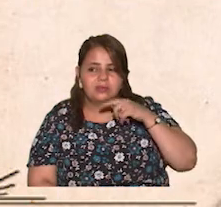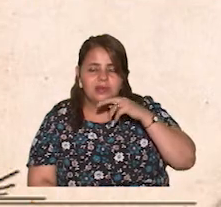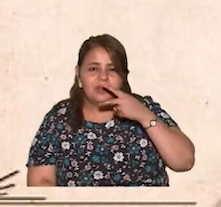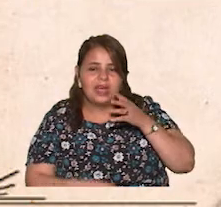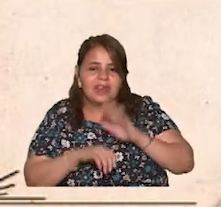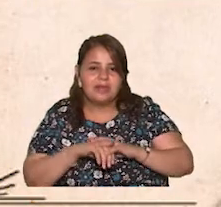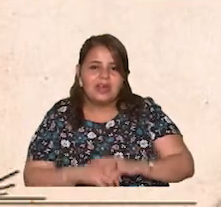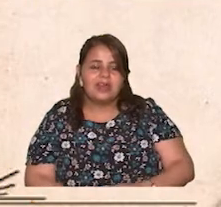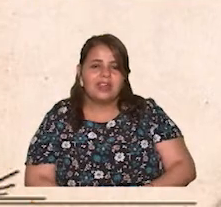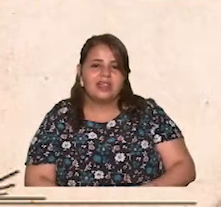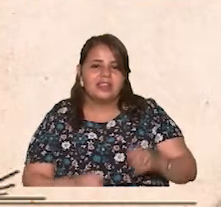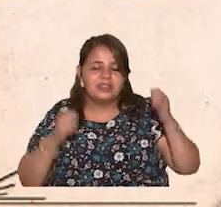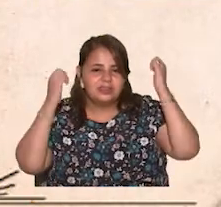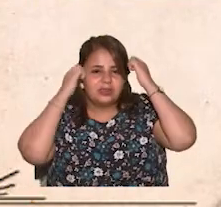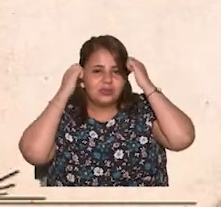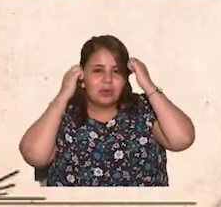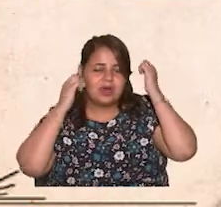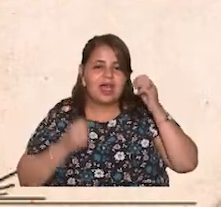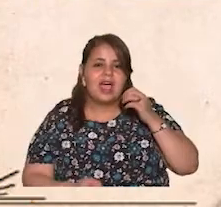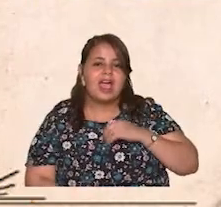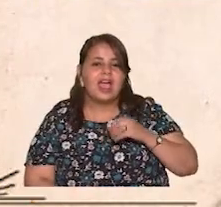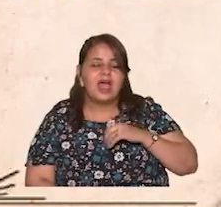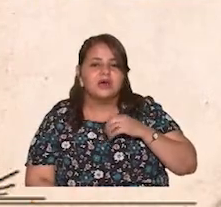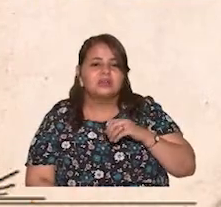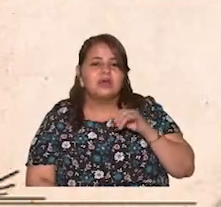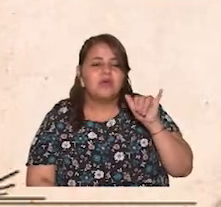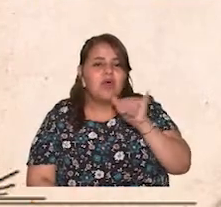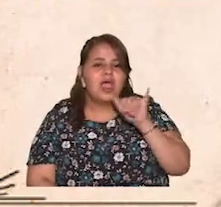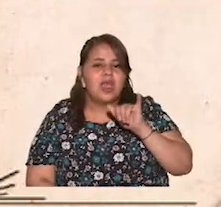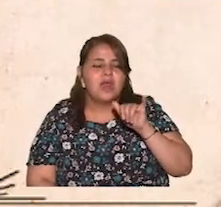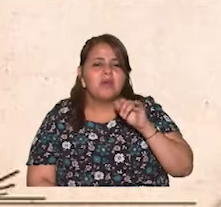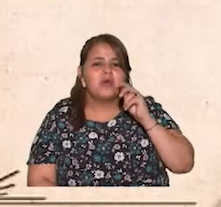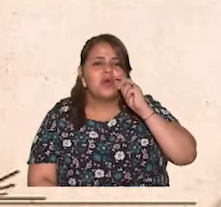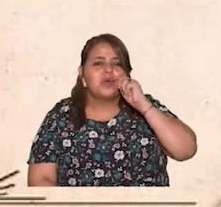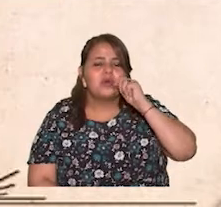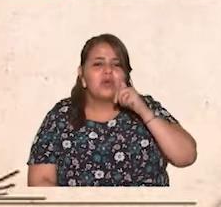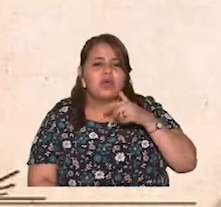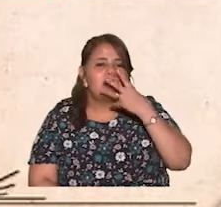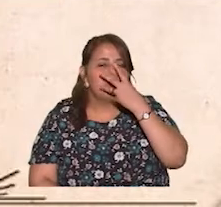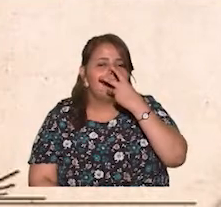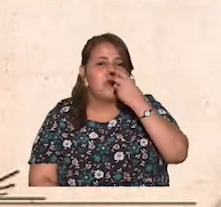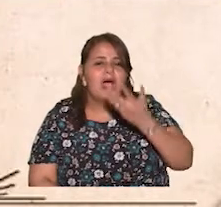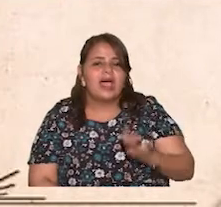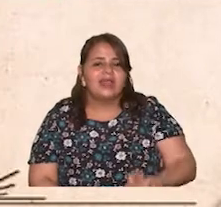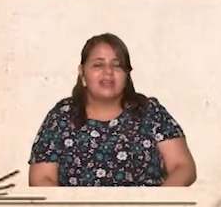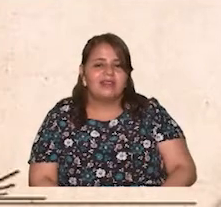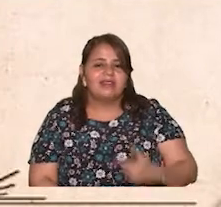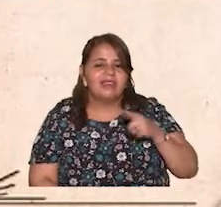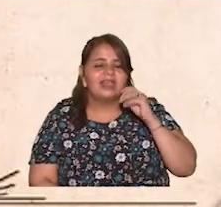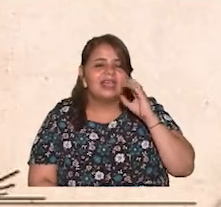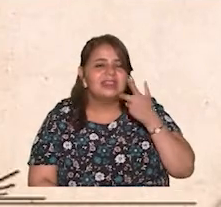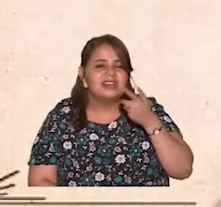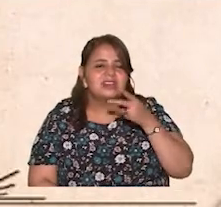على ان التوبه محتاجه نوع من انواع الرجوله الروحيه، فخلينا برضو نعرف راي نيافتك في